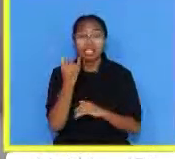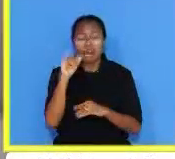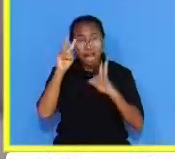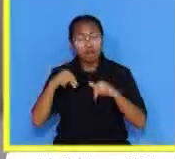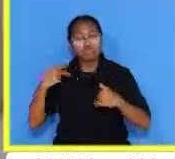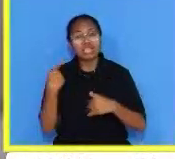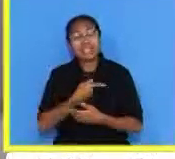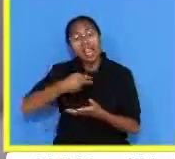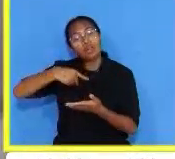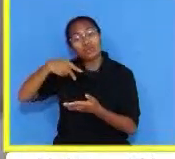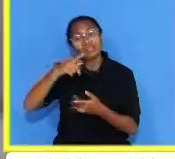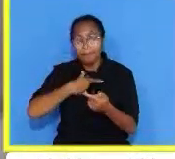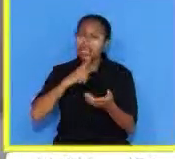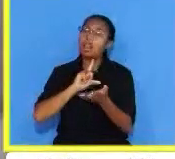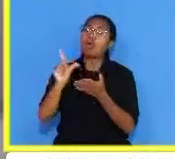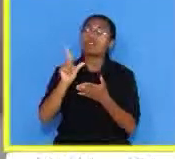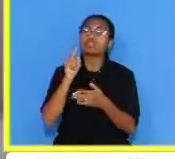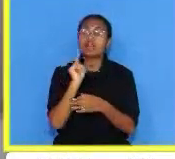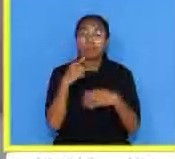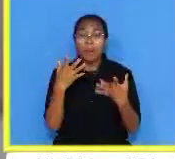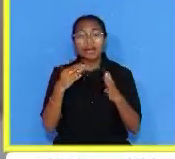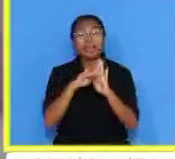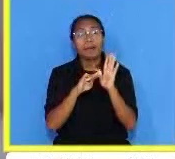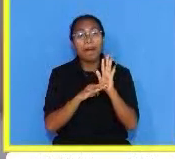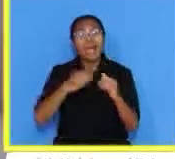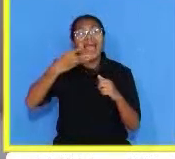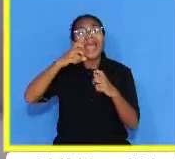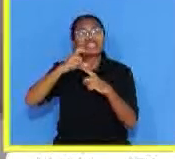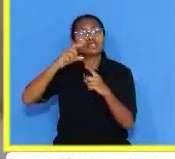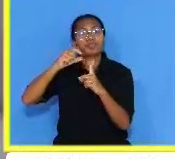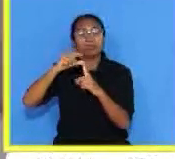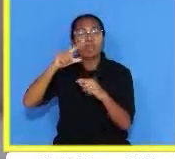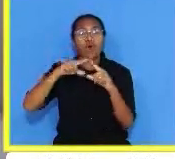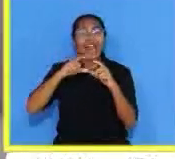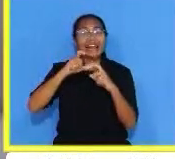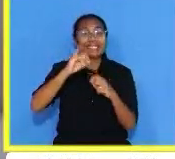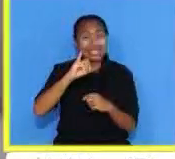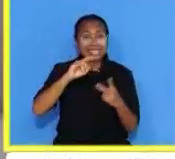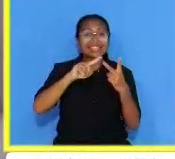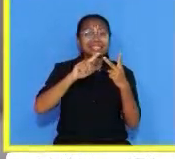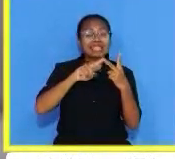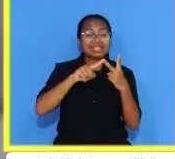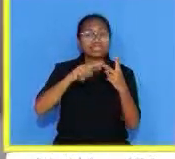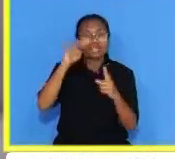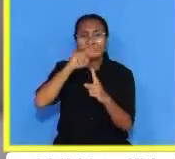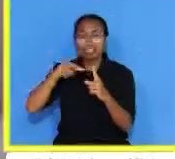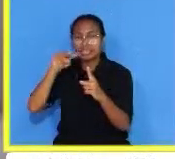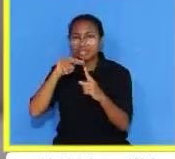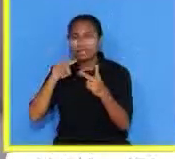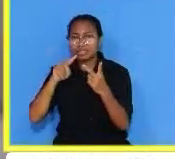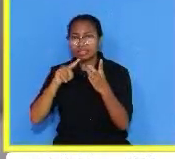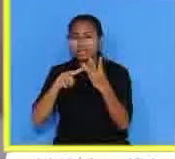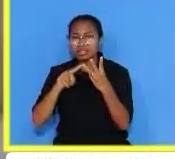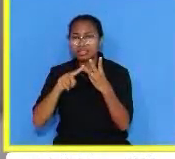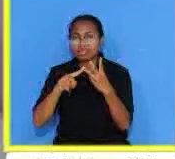dilalui sampai dia lolos. Jadi ada namanya tahapan eksplorasi, kemudian tahapan praklinis, kemudian